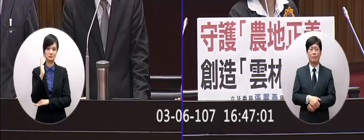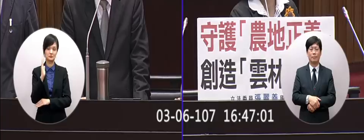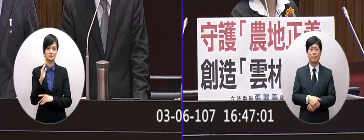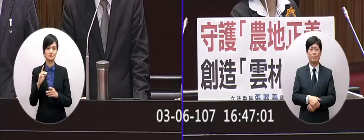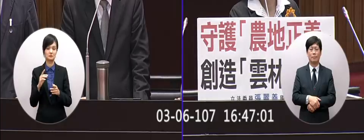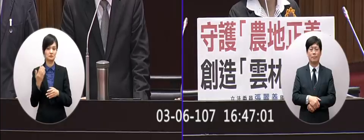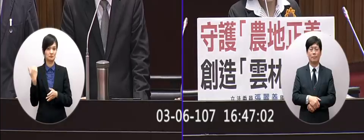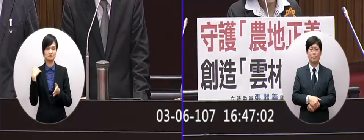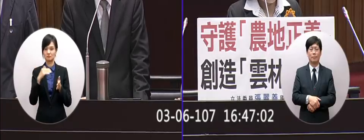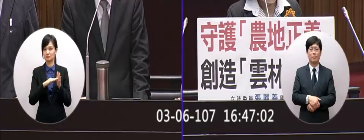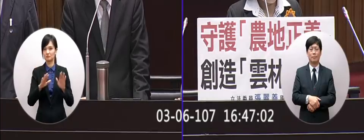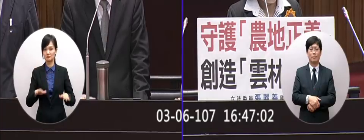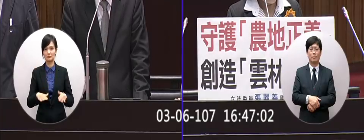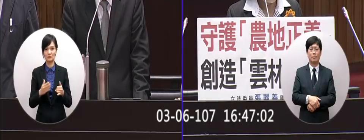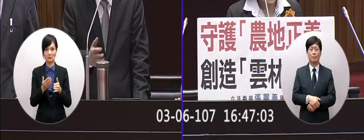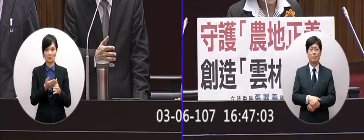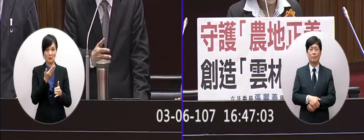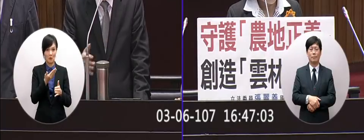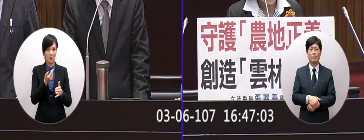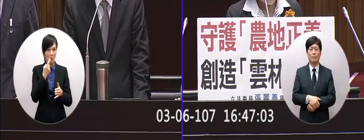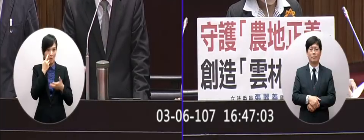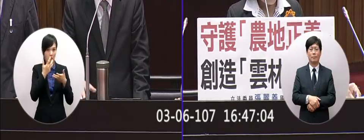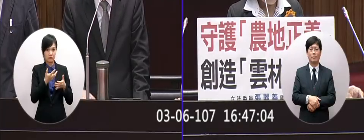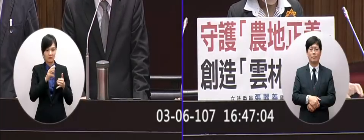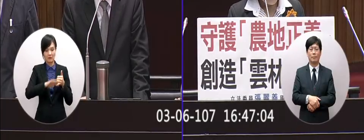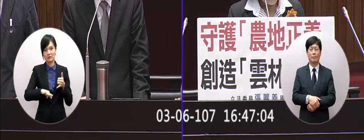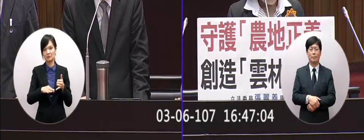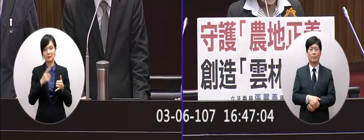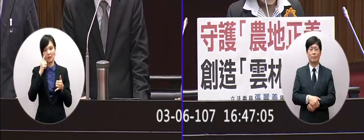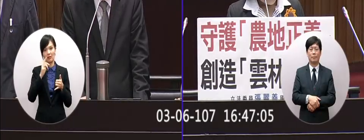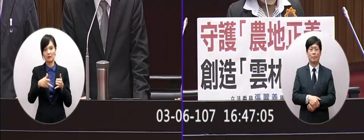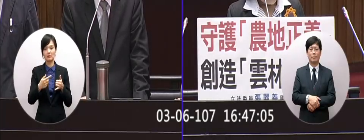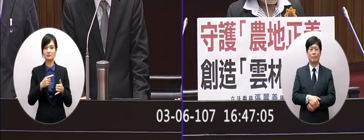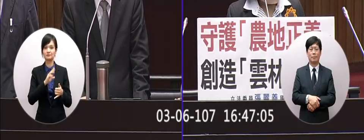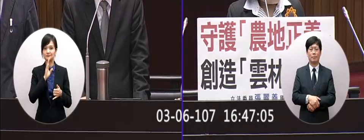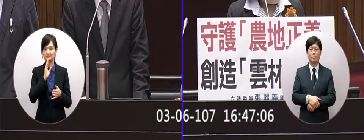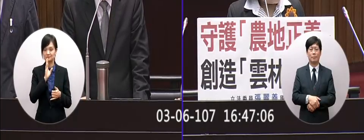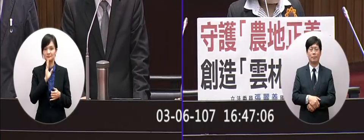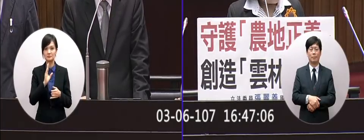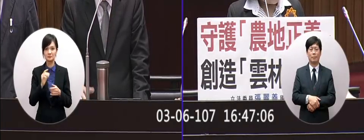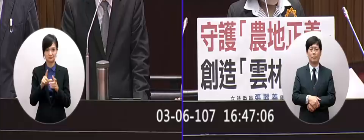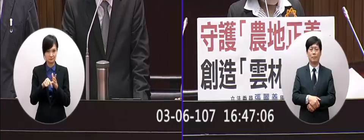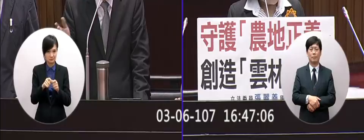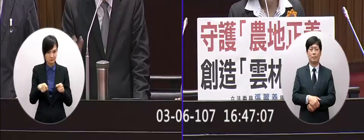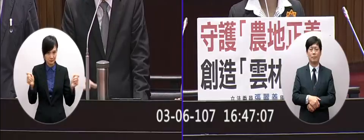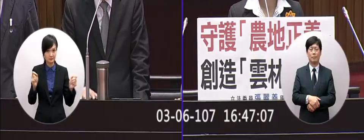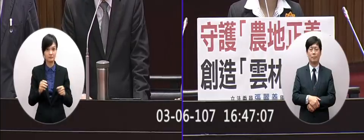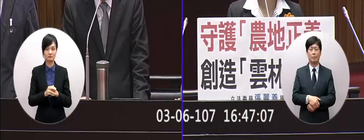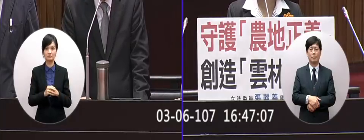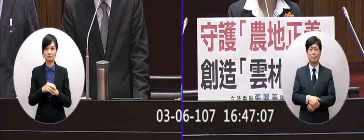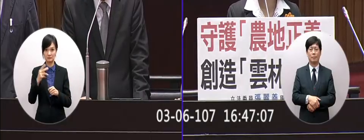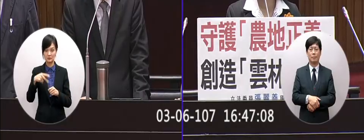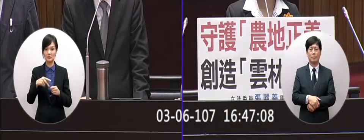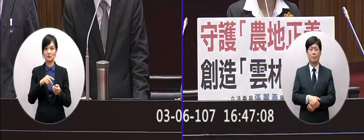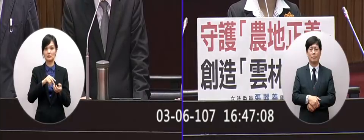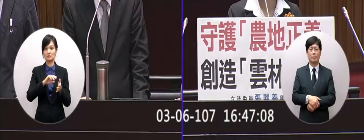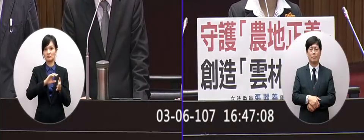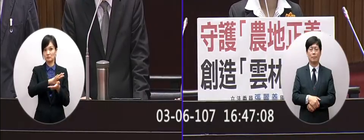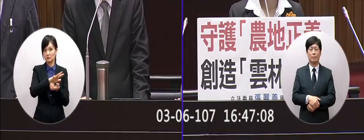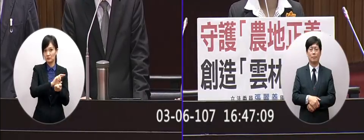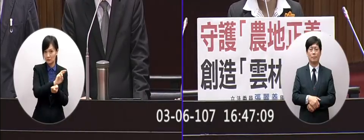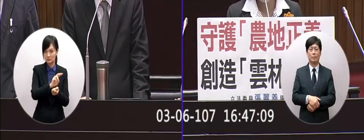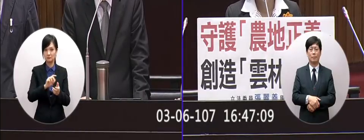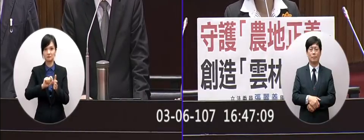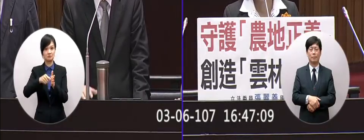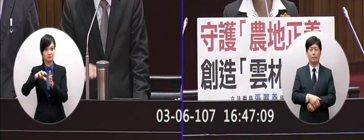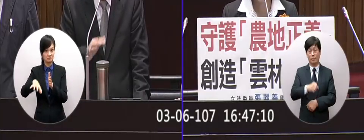南啊，除了云林以外，你隔壁的嘉义或之前的台南县，或者是更远的屏东，其实都遭遇到同样的